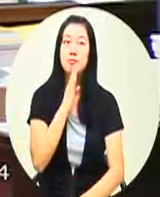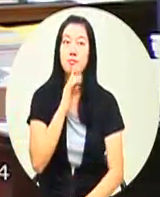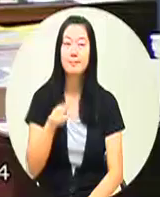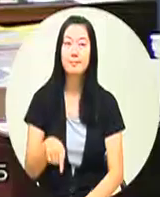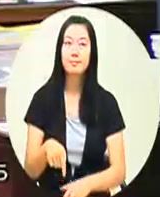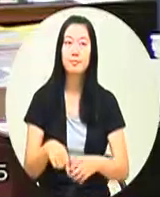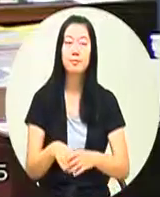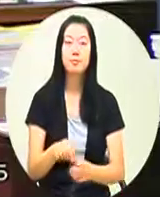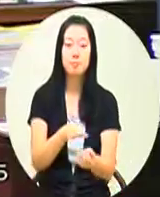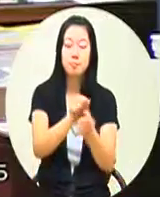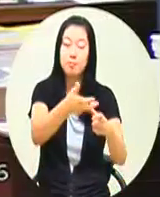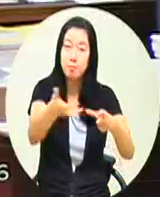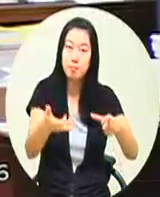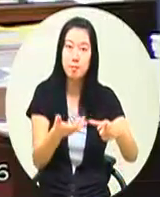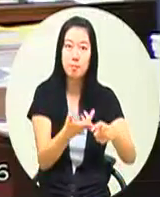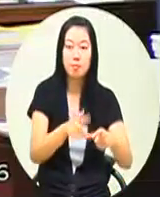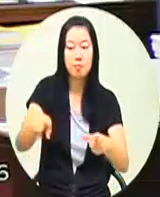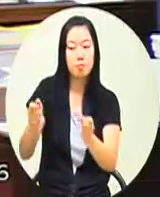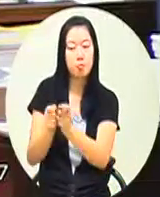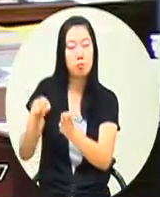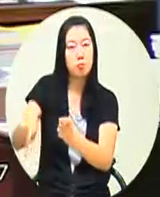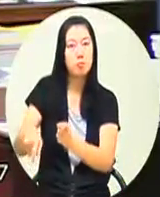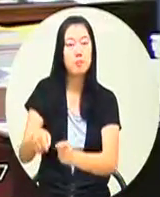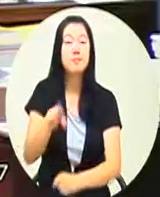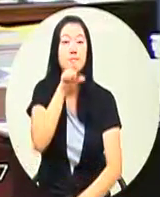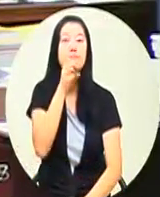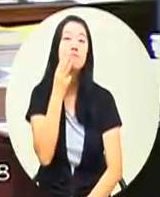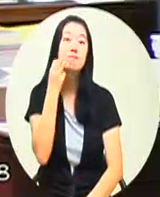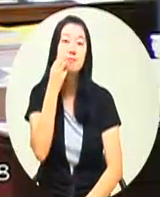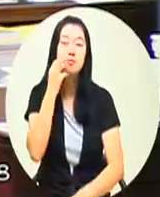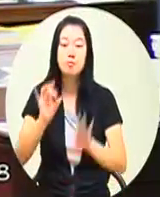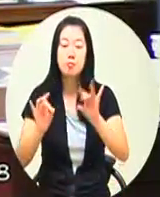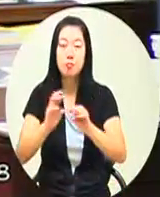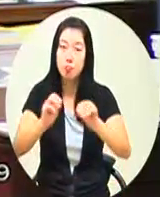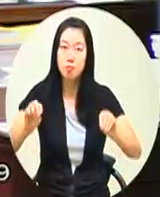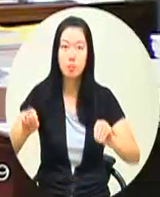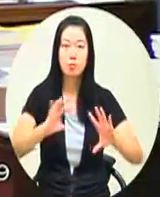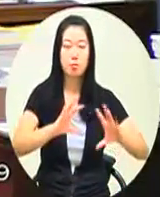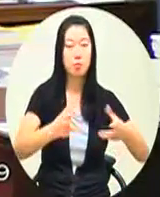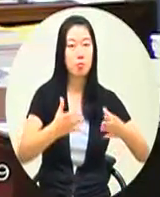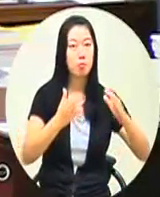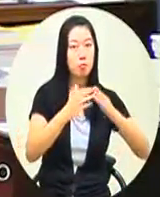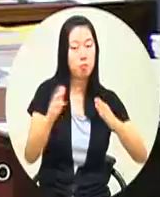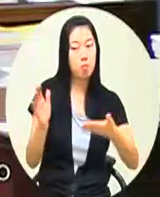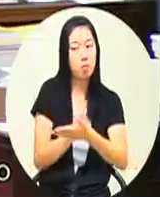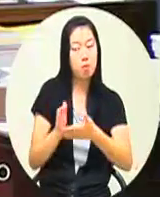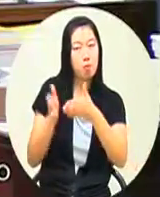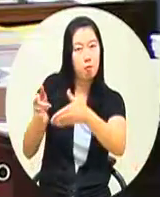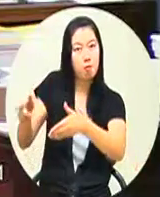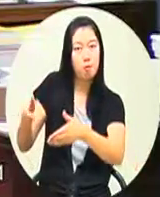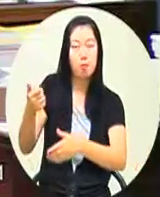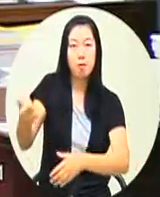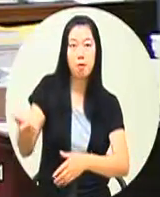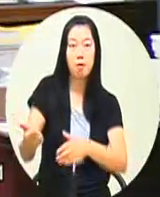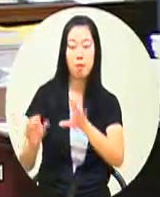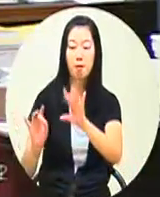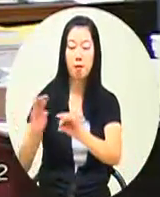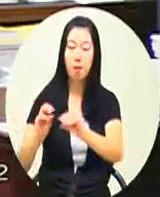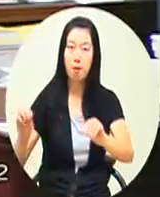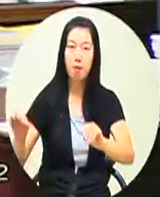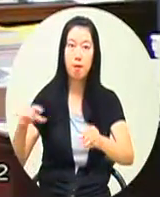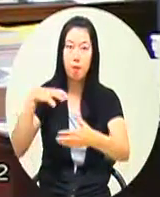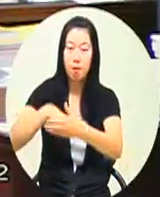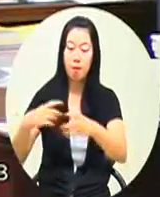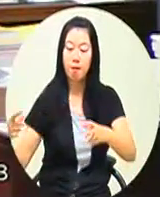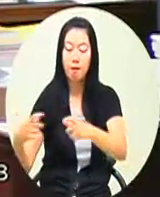个鸟松湿地不大，前阵子也还被国家评定为几个绩优的湿地，然后它又是里面最小面